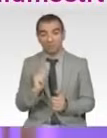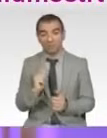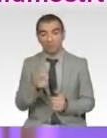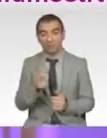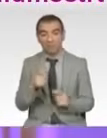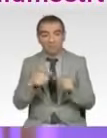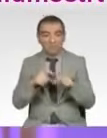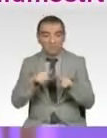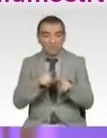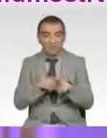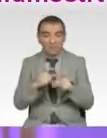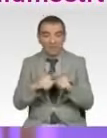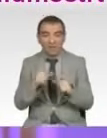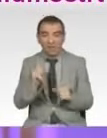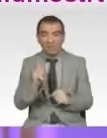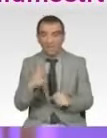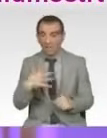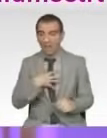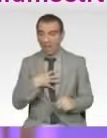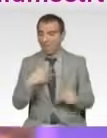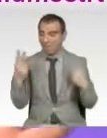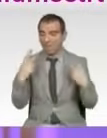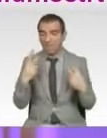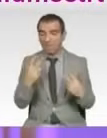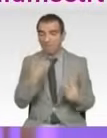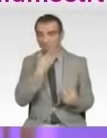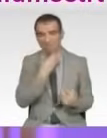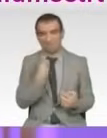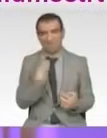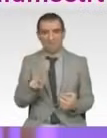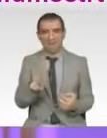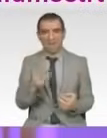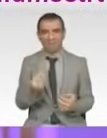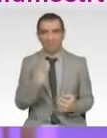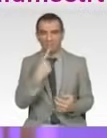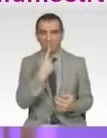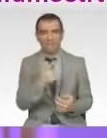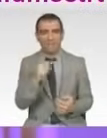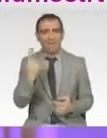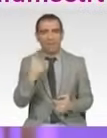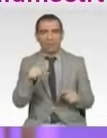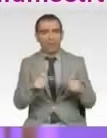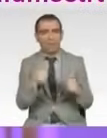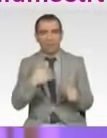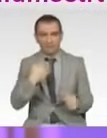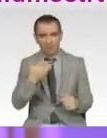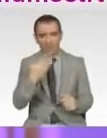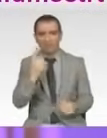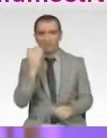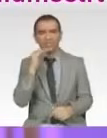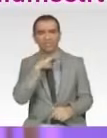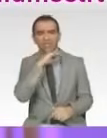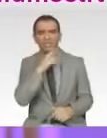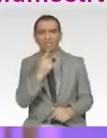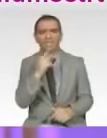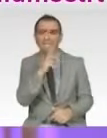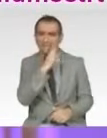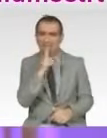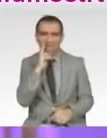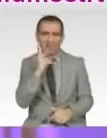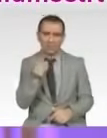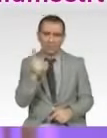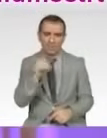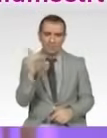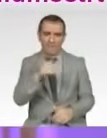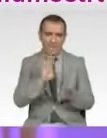saygısızlık oldu, narsistlik oldu. Neden? Bak benim konferansımda yaşanan bir olayı anlatayım sana. Şimdi yaşlı bir teyze konferansta sonradan geldi.